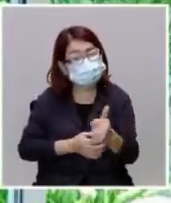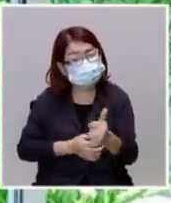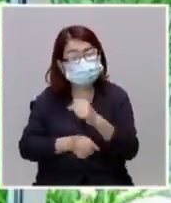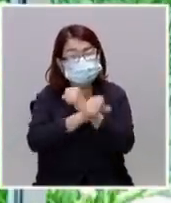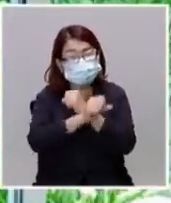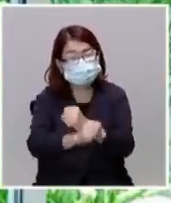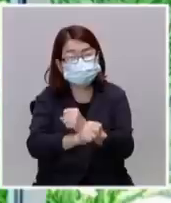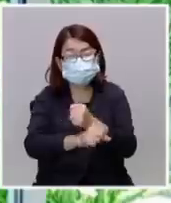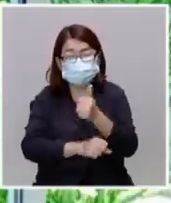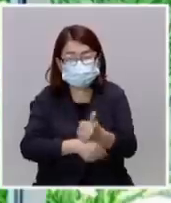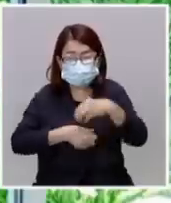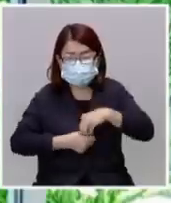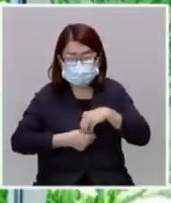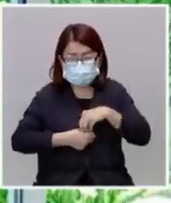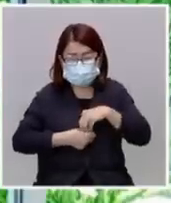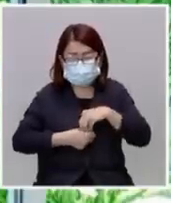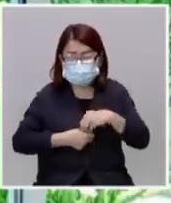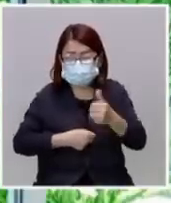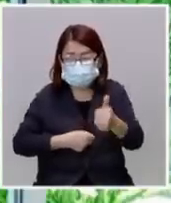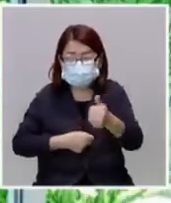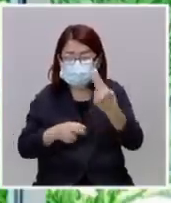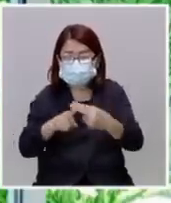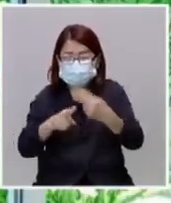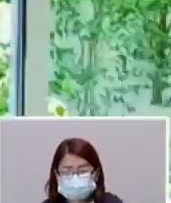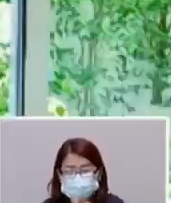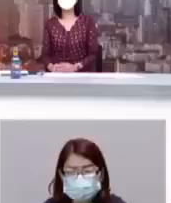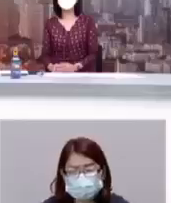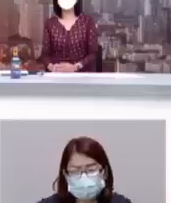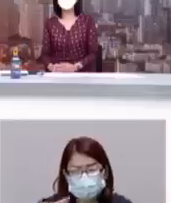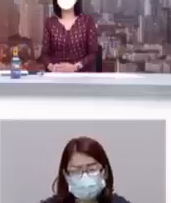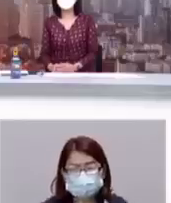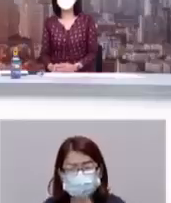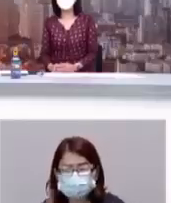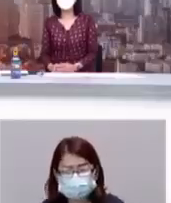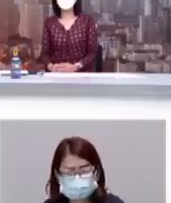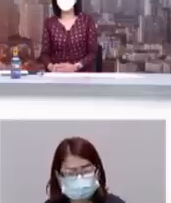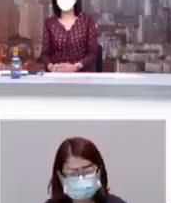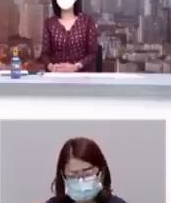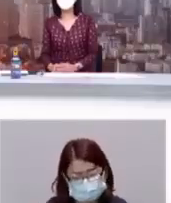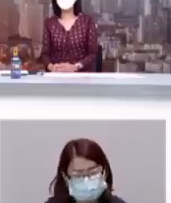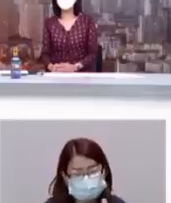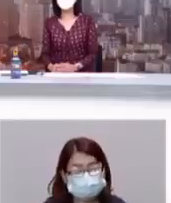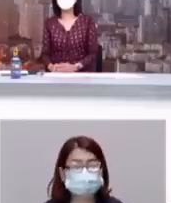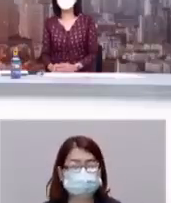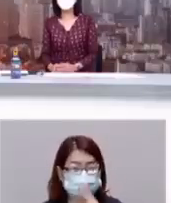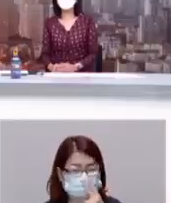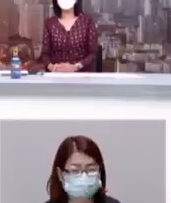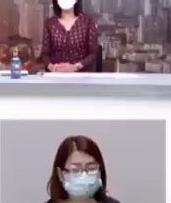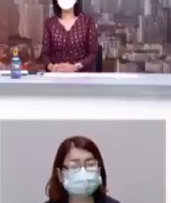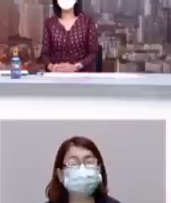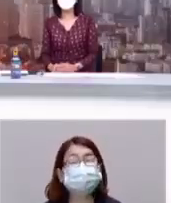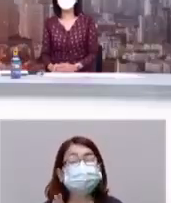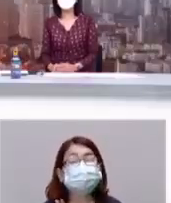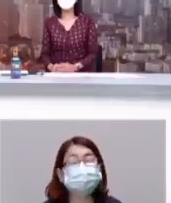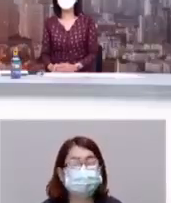กันได้นานแค่ไหนหรือวัคซีนตัวไหนเหมาะกับเชื้อกลายพันธุ์อะไรแต่ที่เห็นอย่างชัดเจนเลยก็คือว่าวัคซีนสามารถป้องกันอาการเ